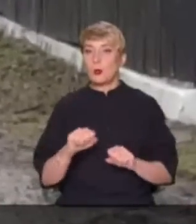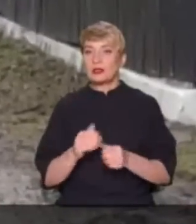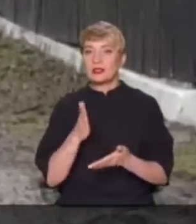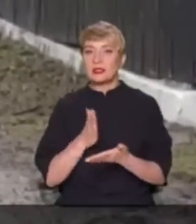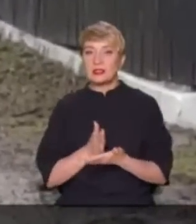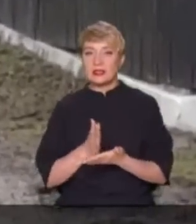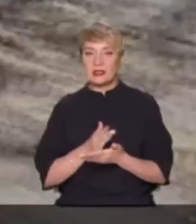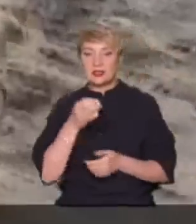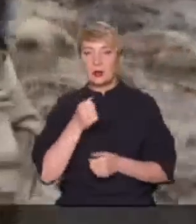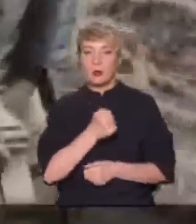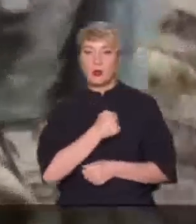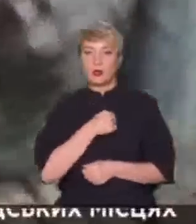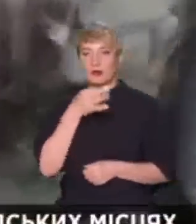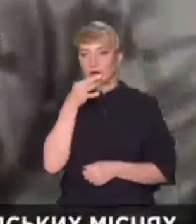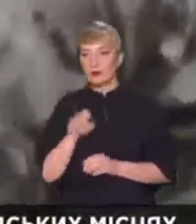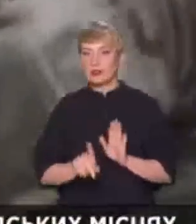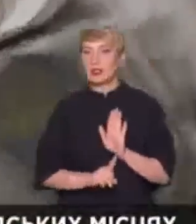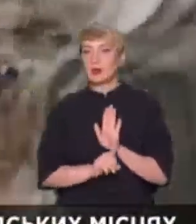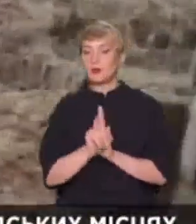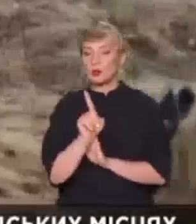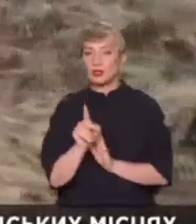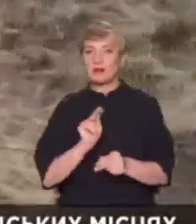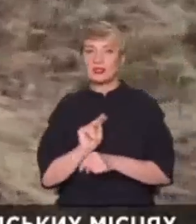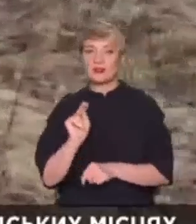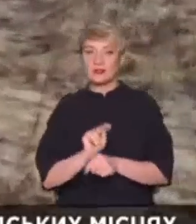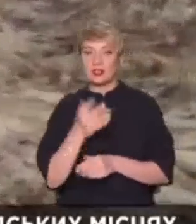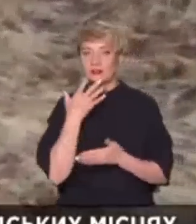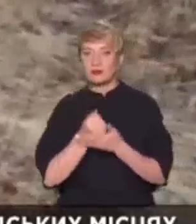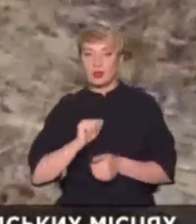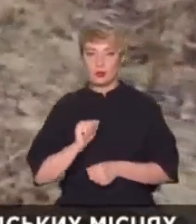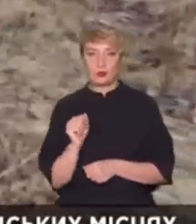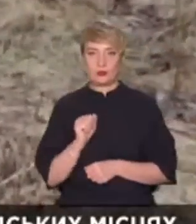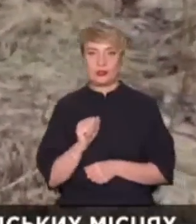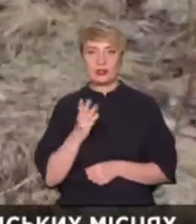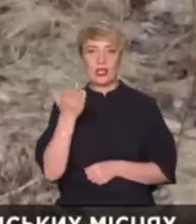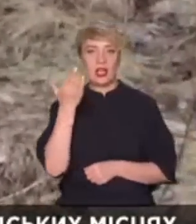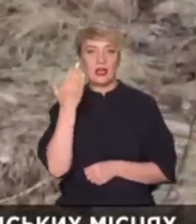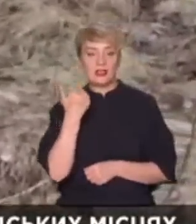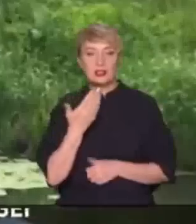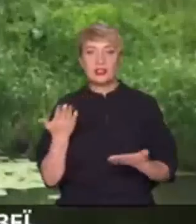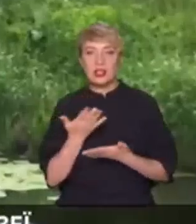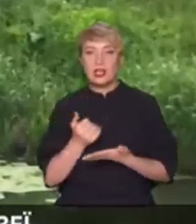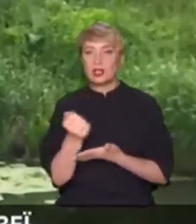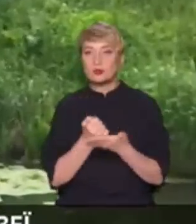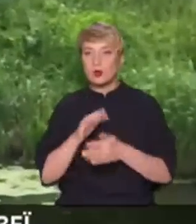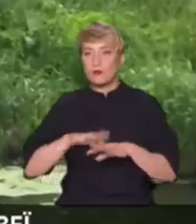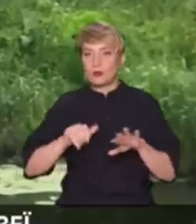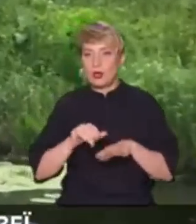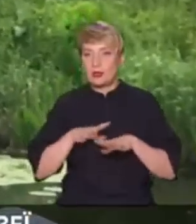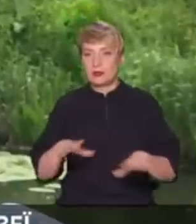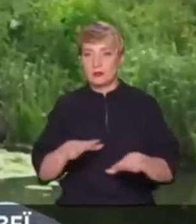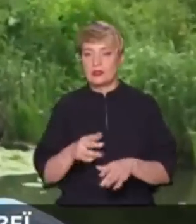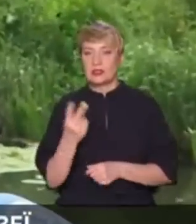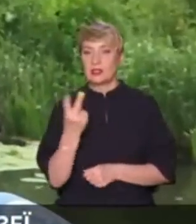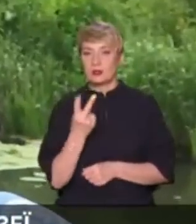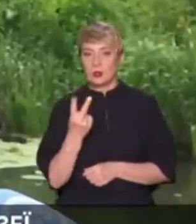бойовий досвід, тож почав навчати своїх підопічних, дехто із яких раніше навіть зброї в руках не тримав. Це в мене вже другий поход на